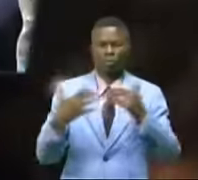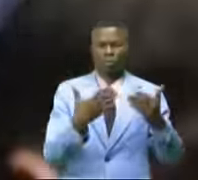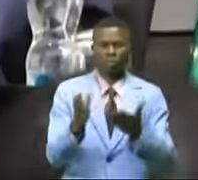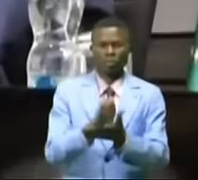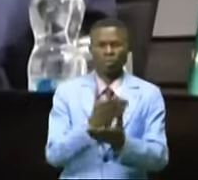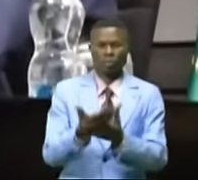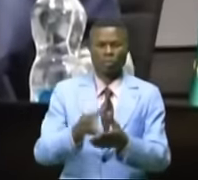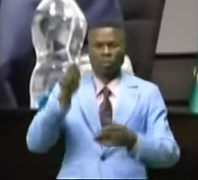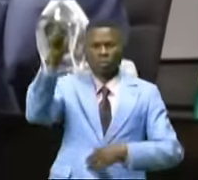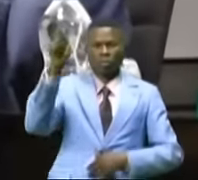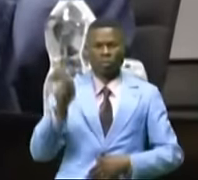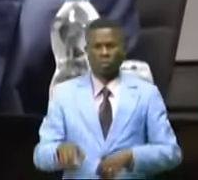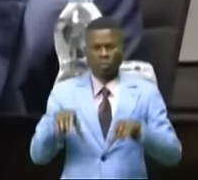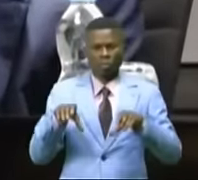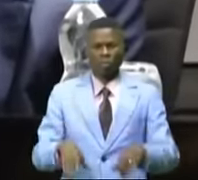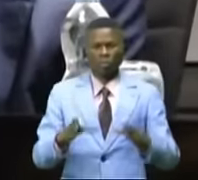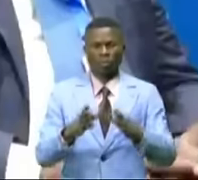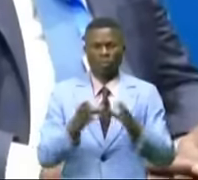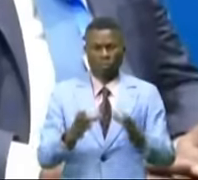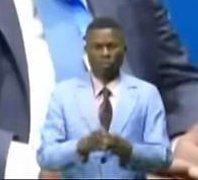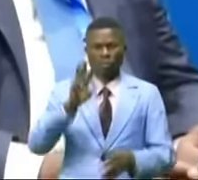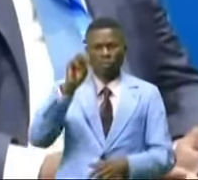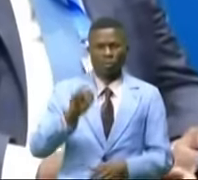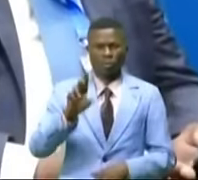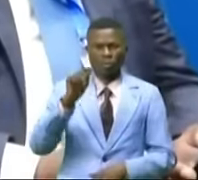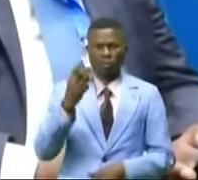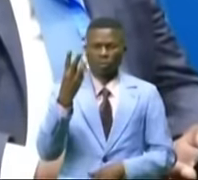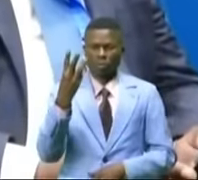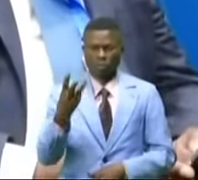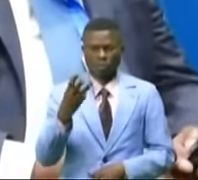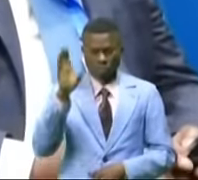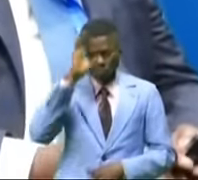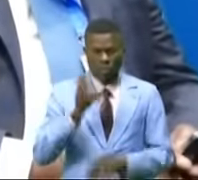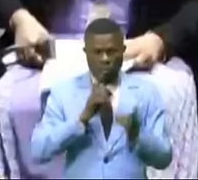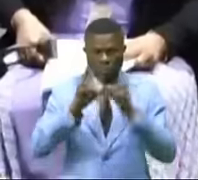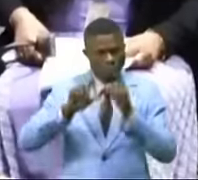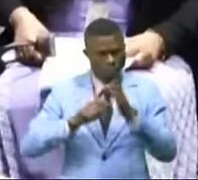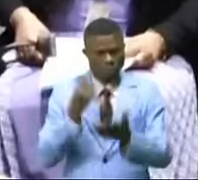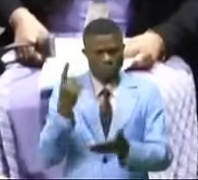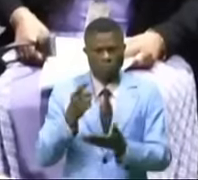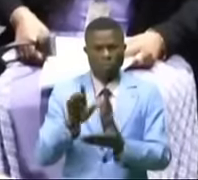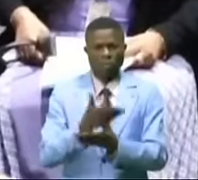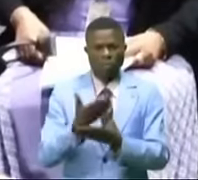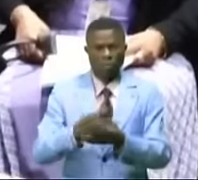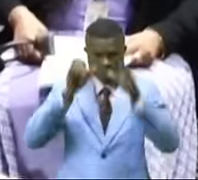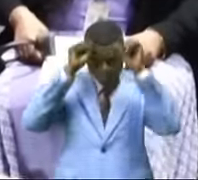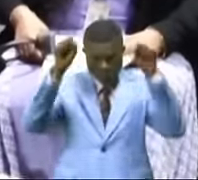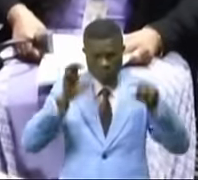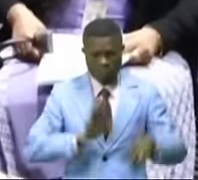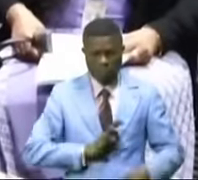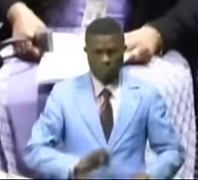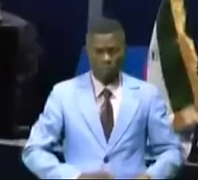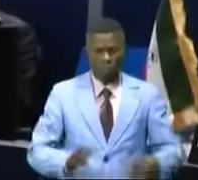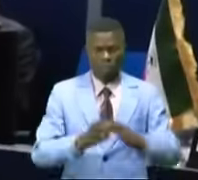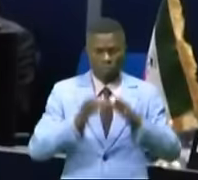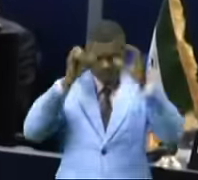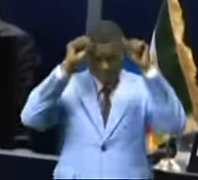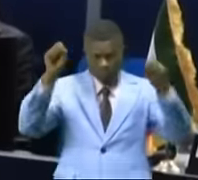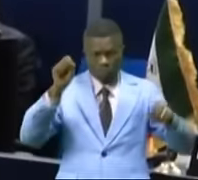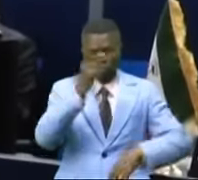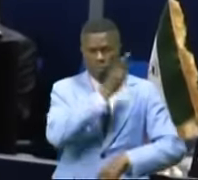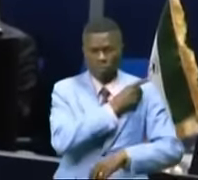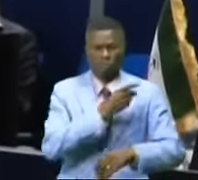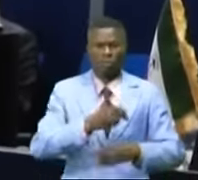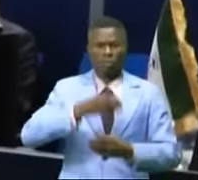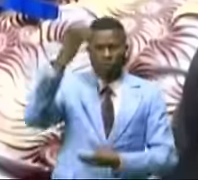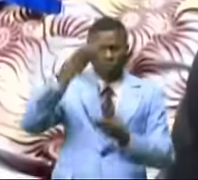armées de la République démocratique du Congo, les M23, et tenter un dialogue direct entre les chefs d'État de la RDC et du Rwanda.